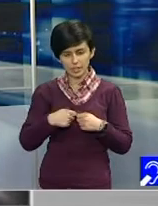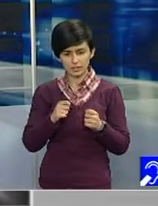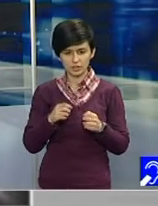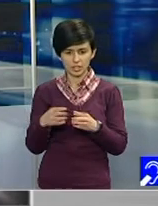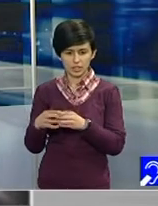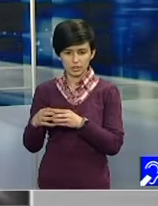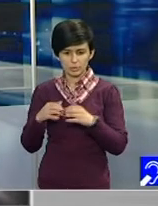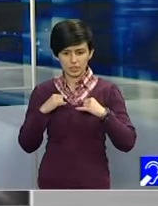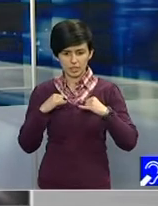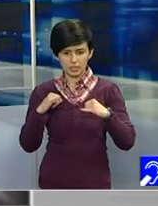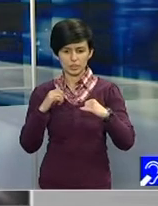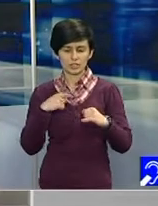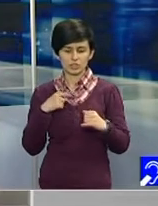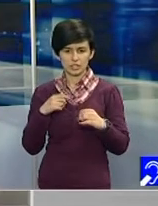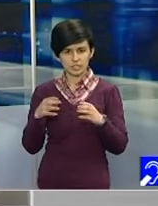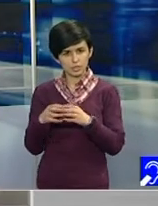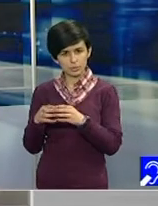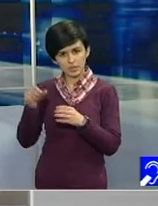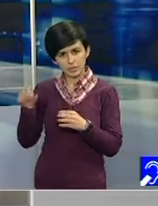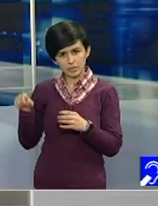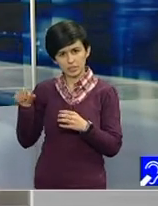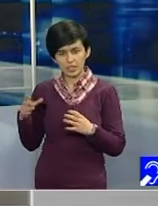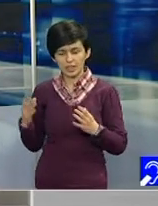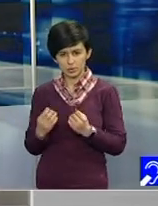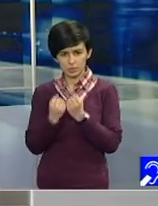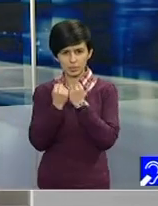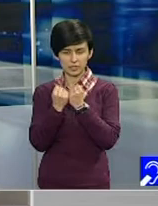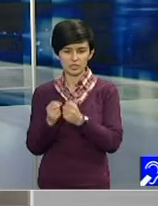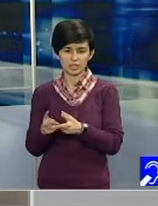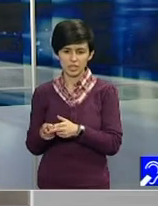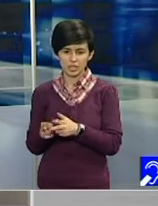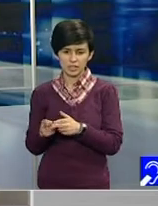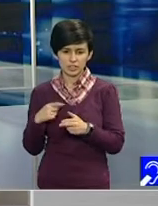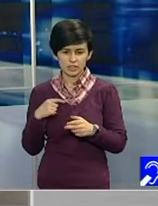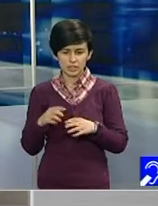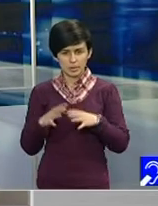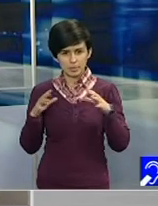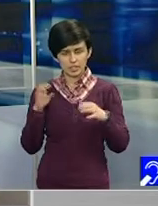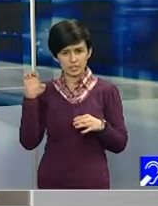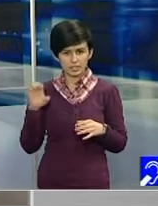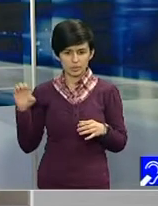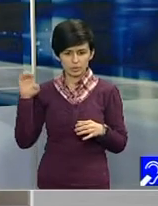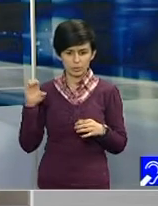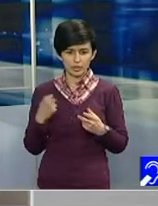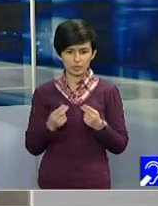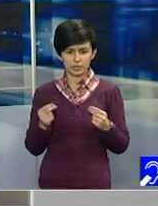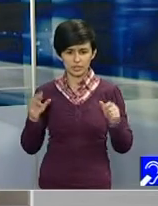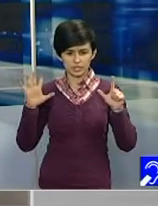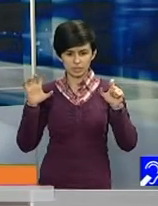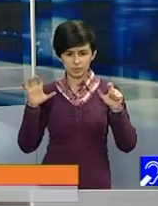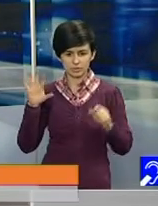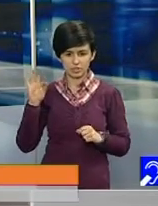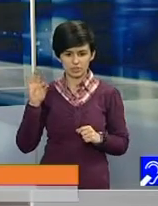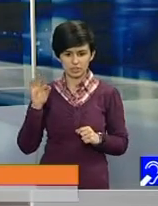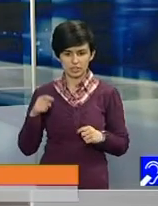de supraviețuitori de cancer. Este cel mai mare din Europa, cu peste 750 de membri și continuăm să adăugăm